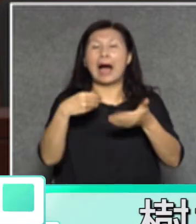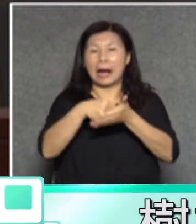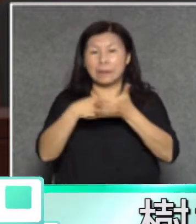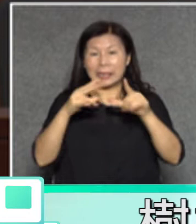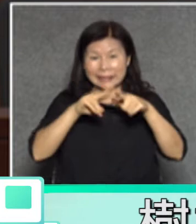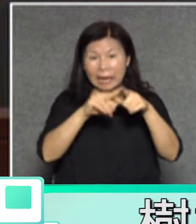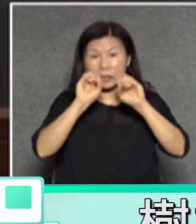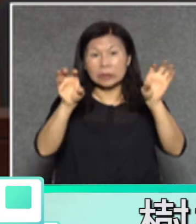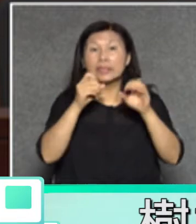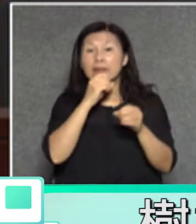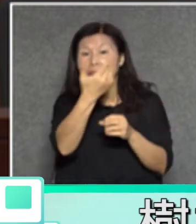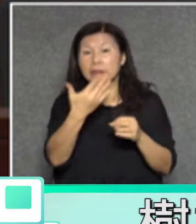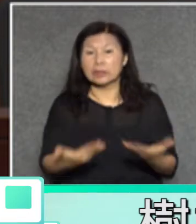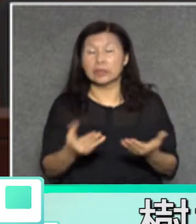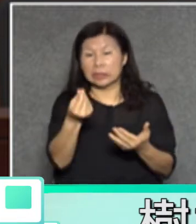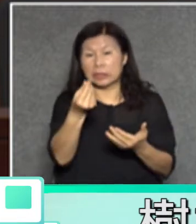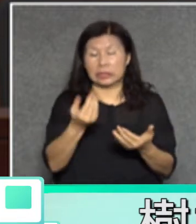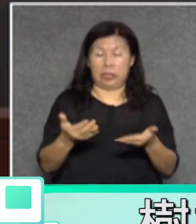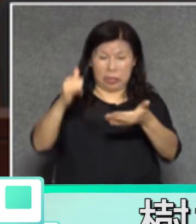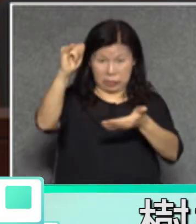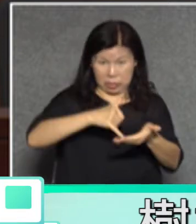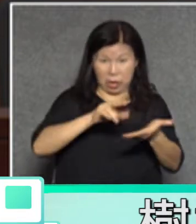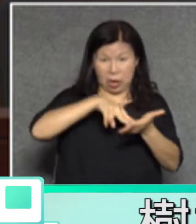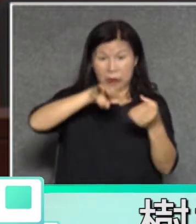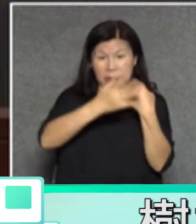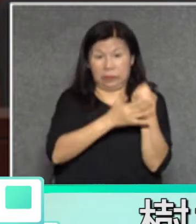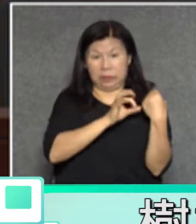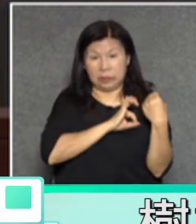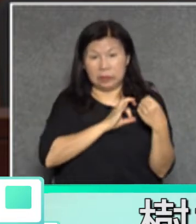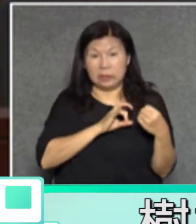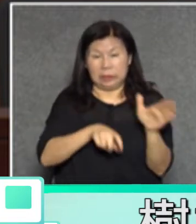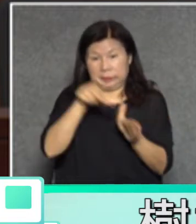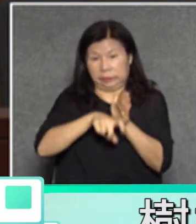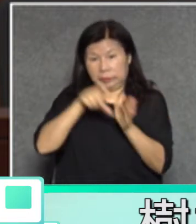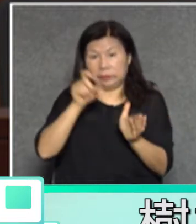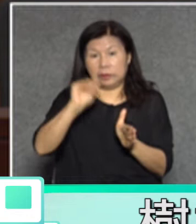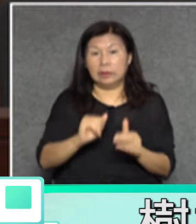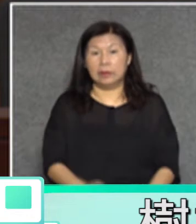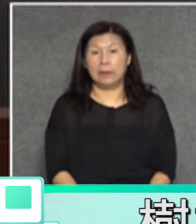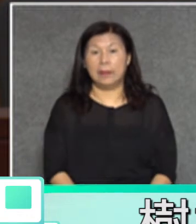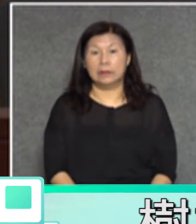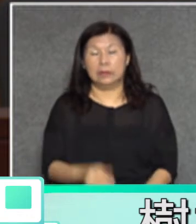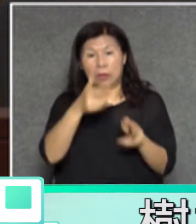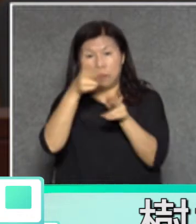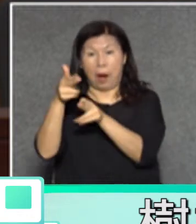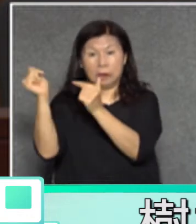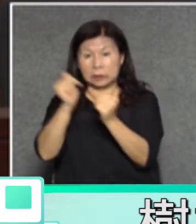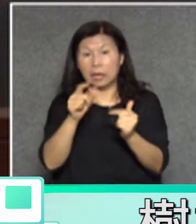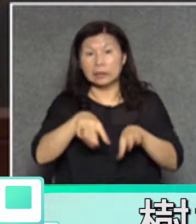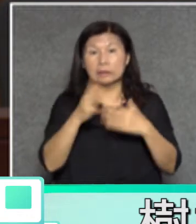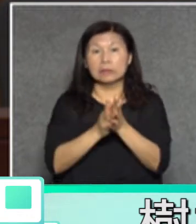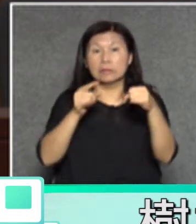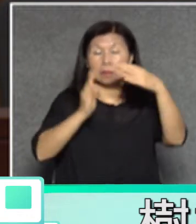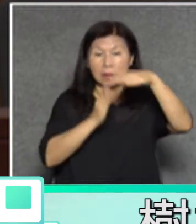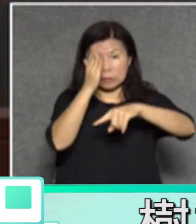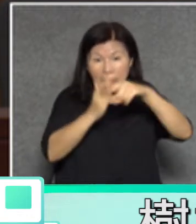錢就上來立法會，因為立法會是提款機嘛，喂，我拍開喎，你唔俾錢我爛尾喎，咁你